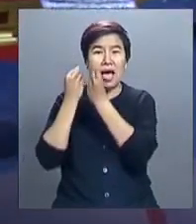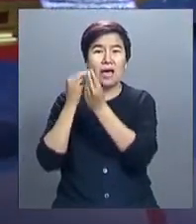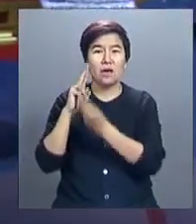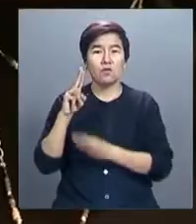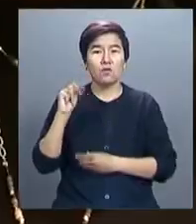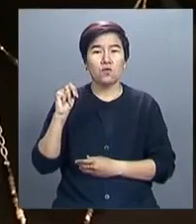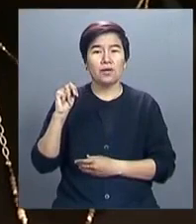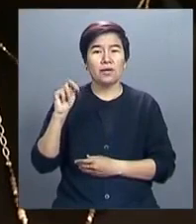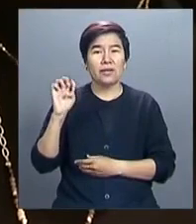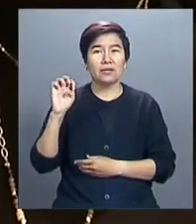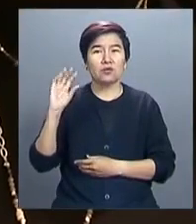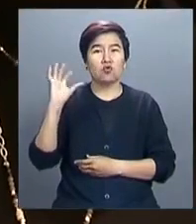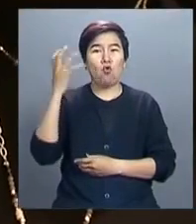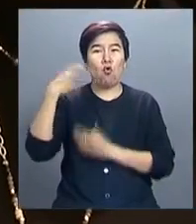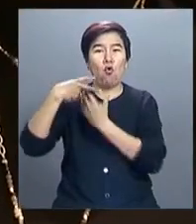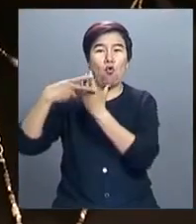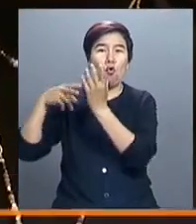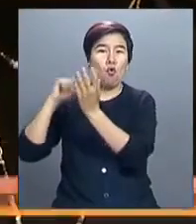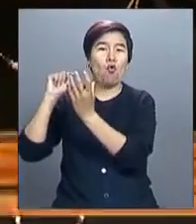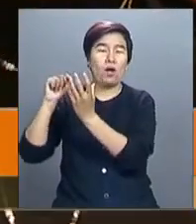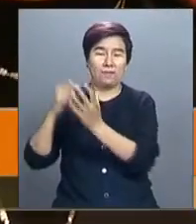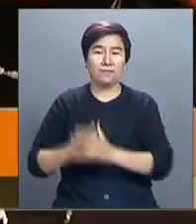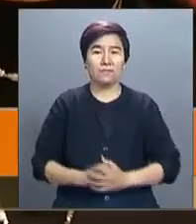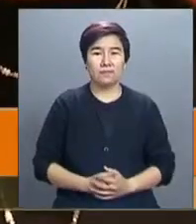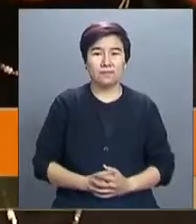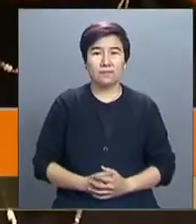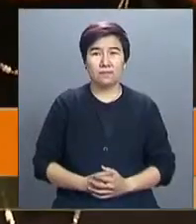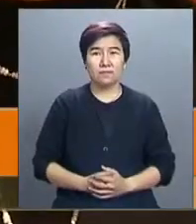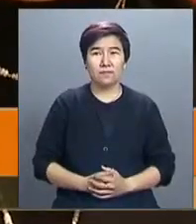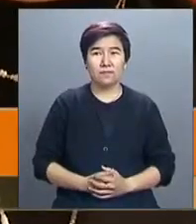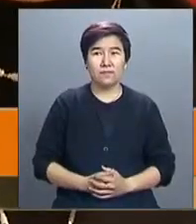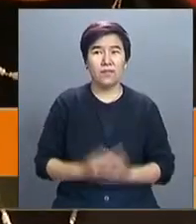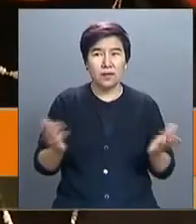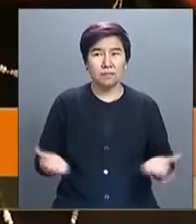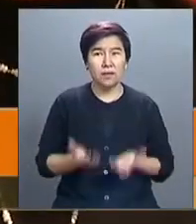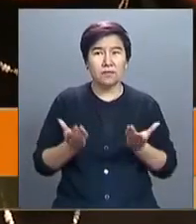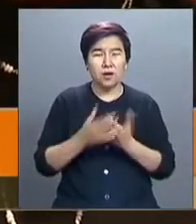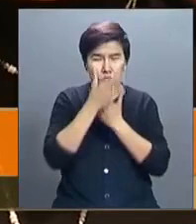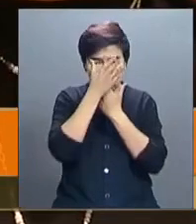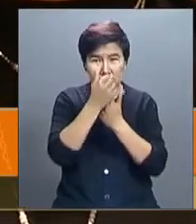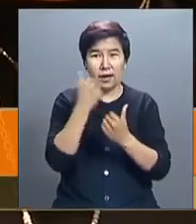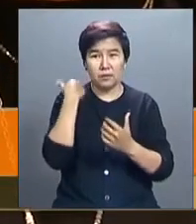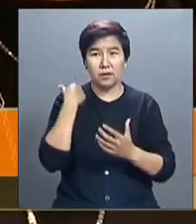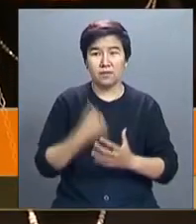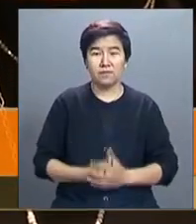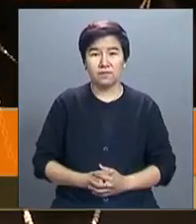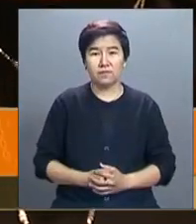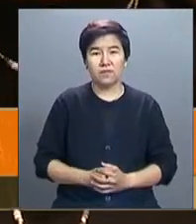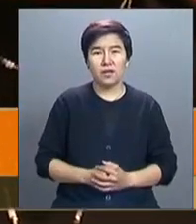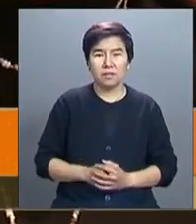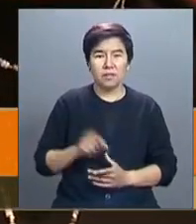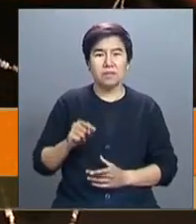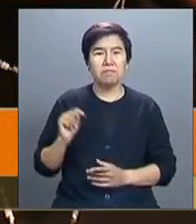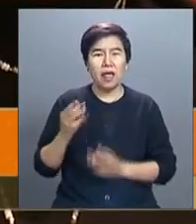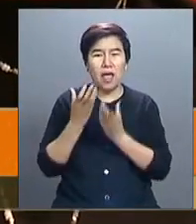้ คือจริงๆสนใจเนี่ยมันสนใจอยู่แล้วไม่ว่าเขาจะผลักดันให้เป็นมรดกโลกอะไรอย่างนี้หรือเปล่านะคะแต่ว่าการ